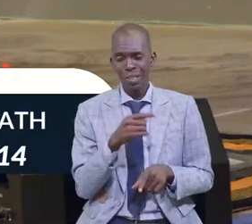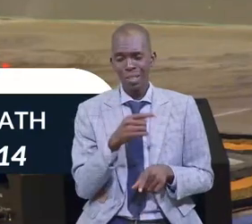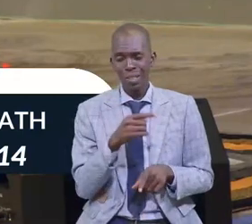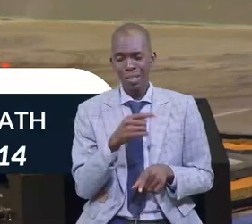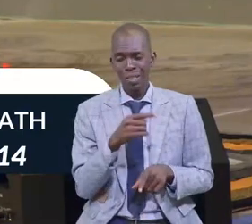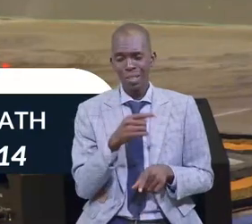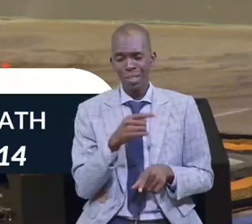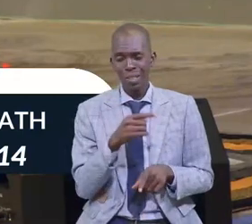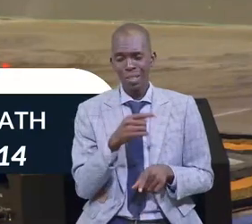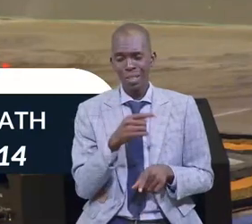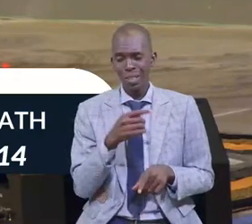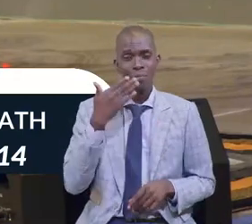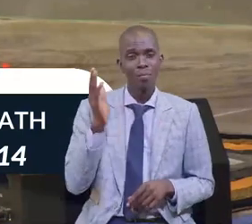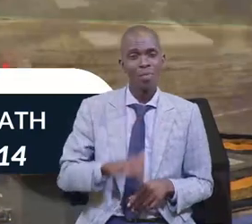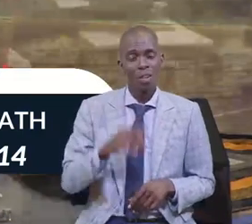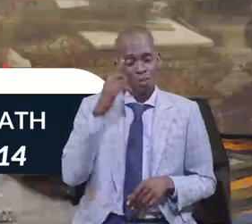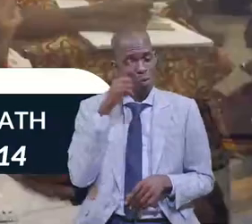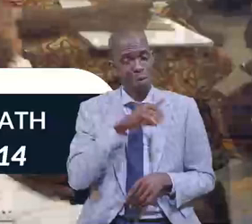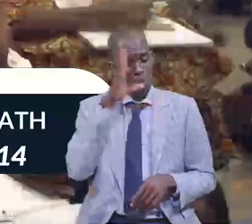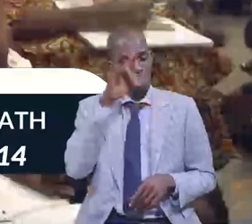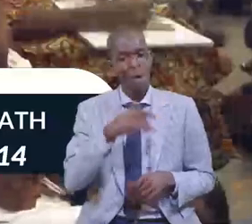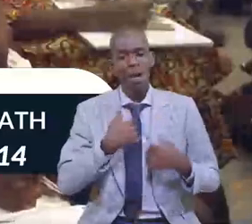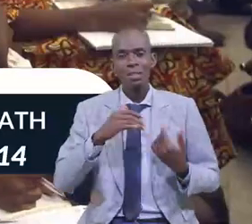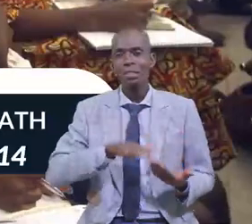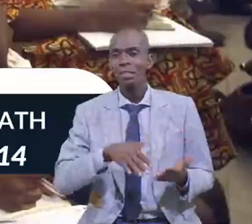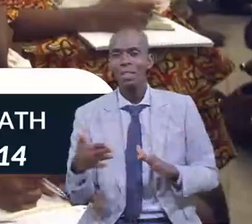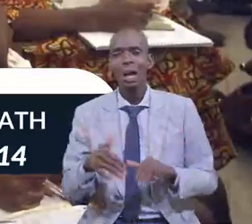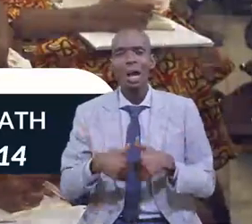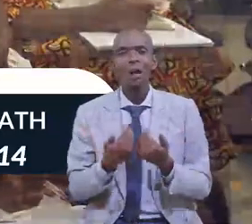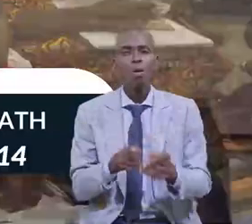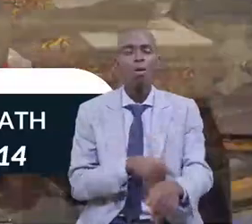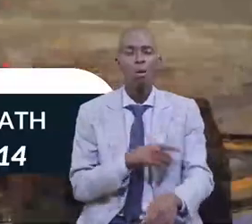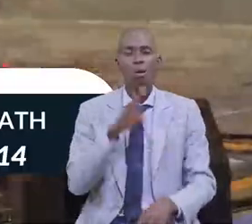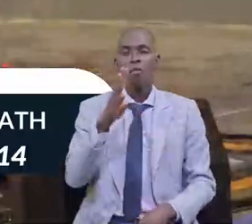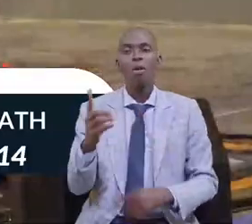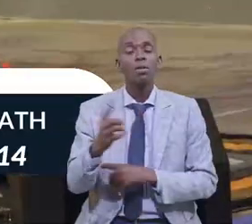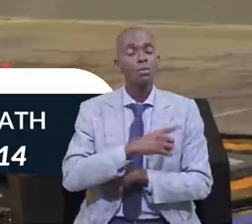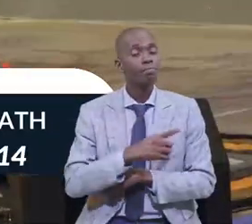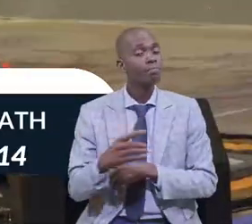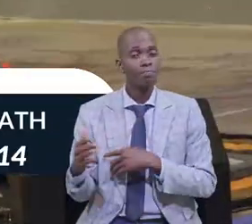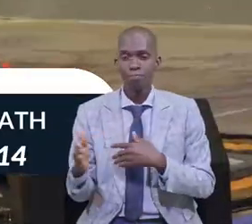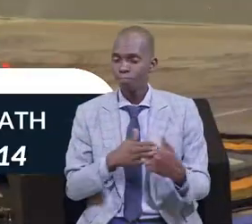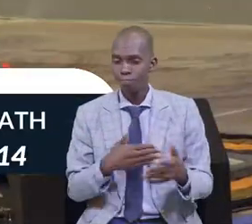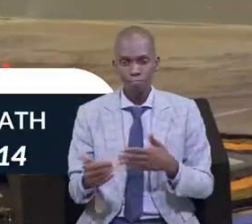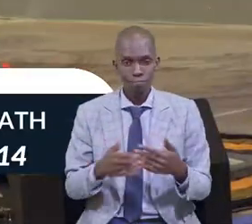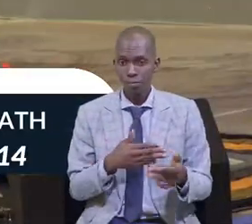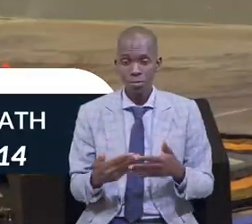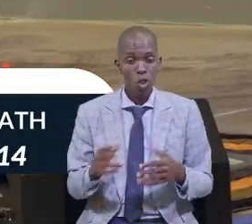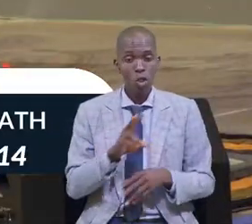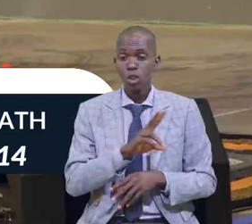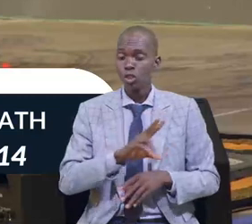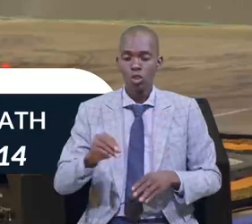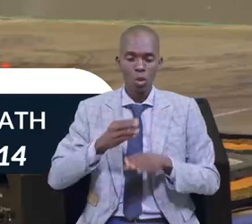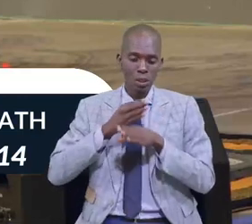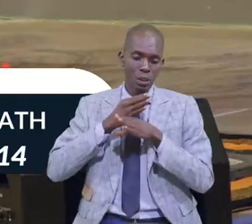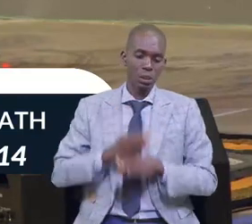y a 4 jours, il est mort combien de jours? Il y a 4 jours qu'il est là. Tout de même,